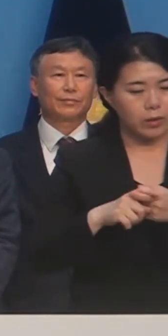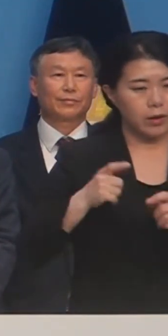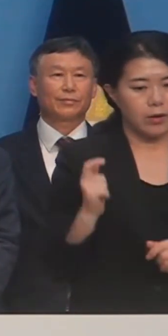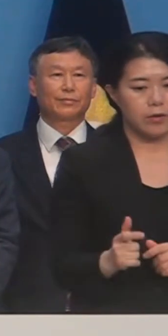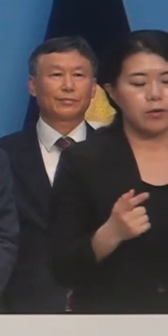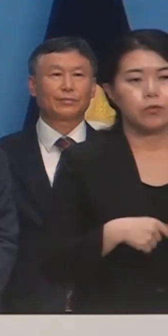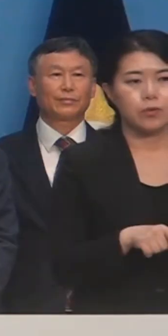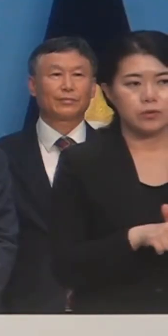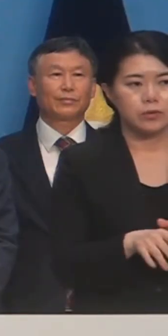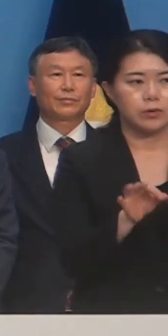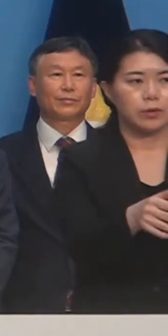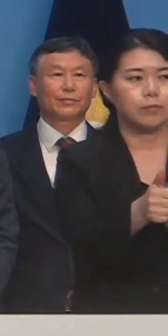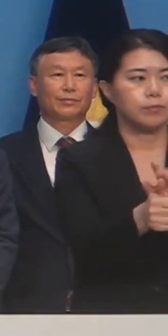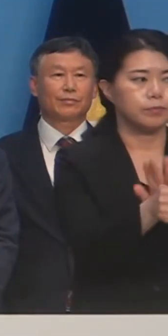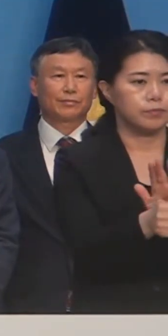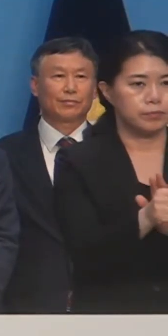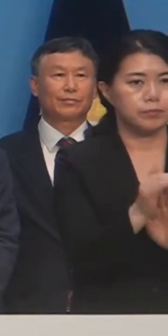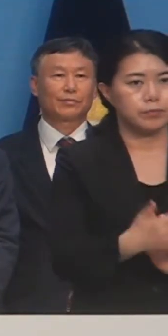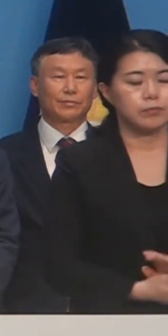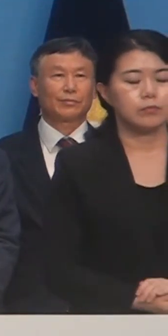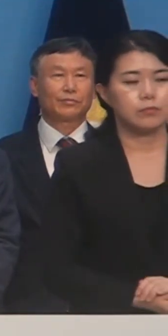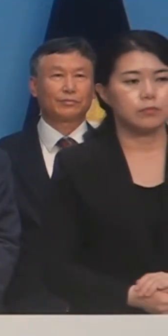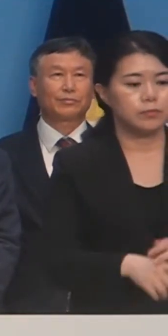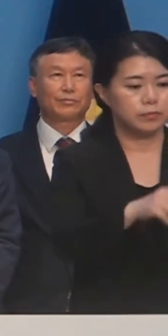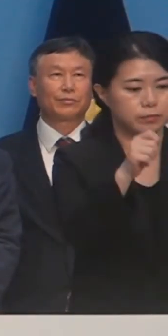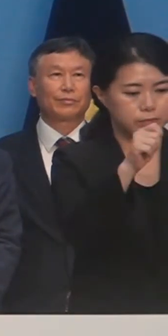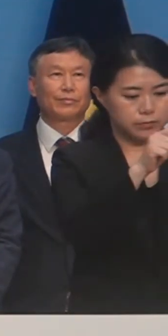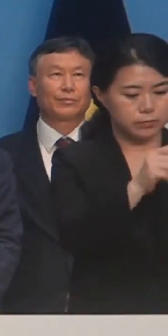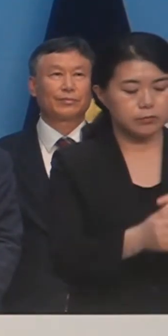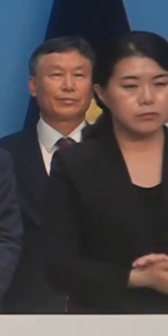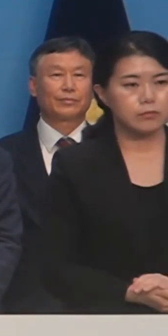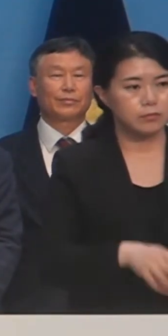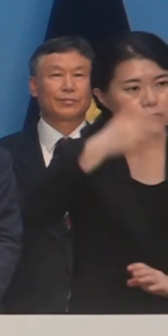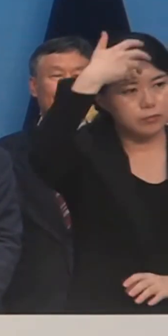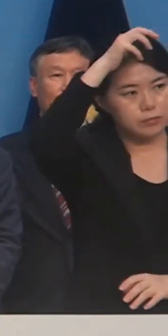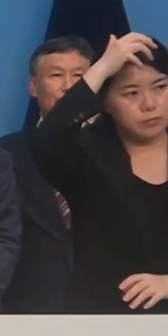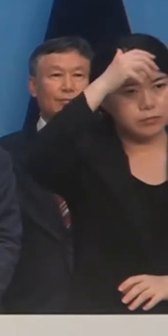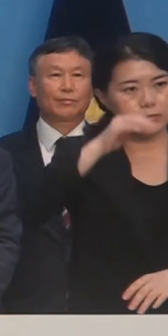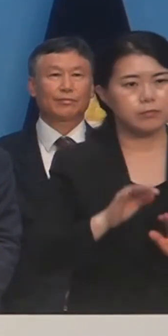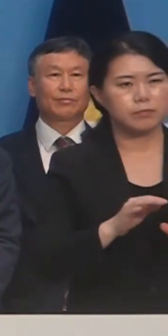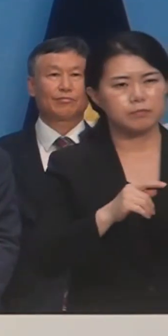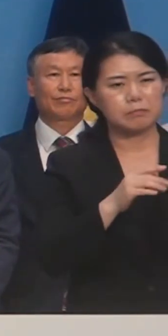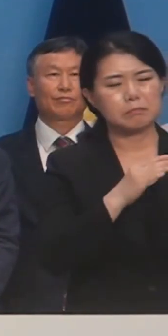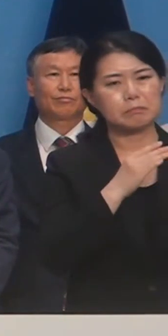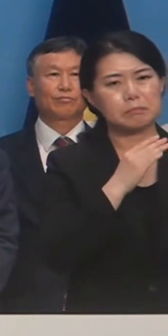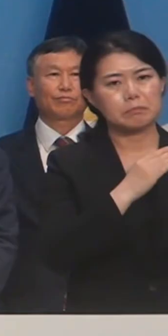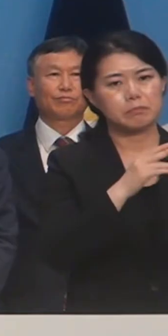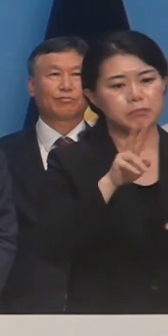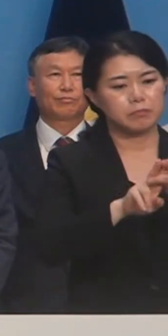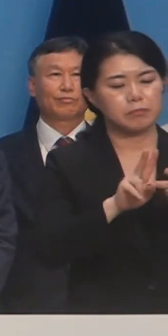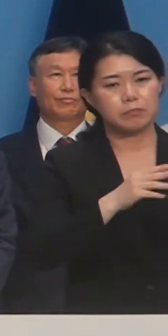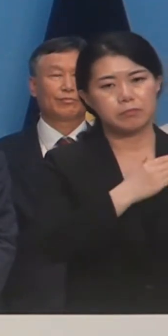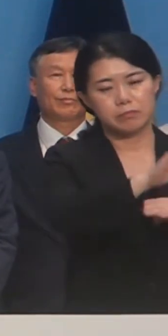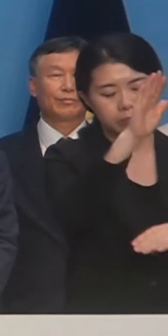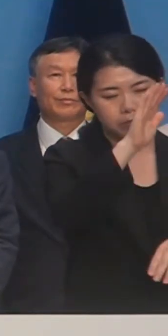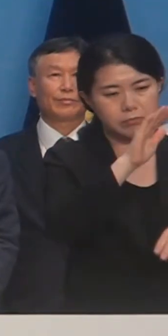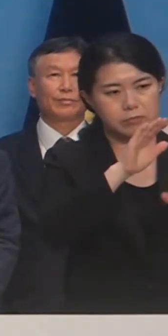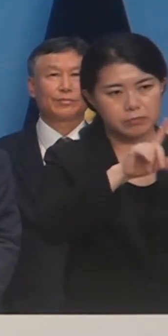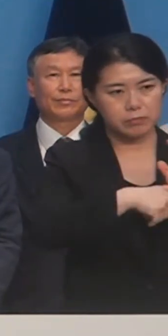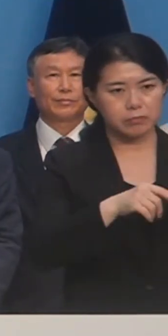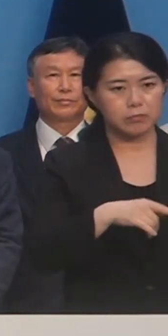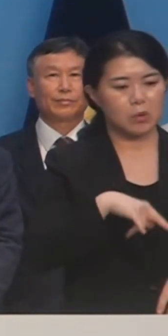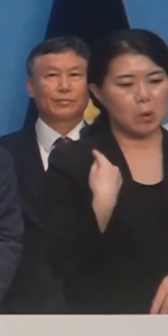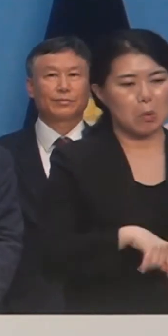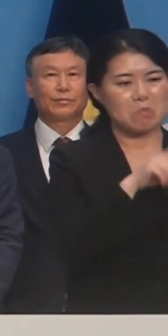차원에서 김문수를 지지하게 되었습니다. 첫째, 트럼프 반공 시대의 친중